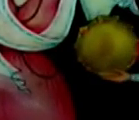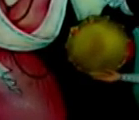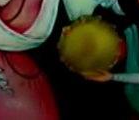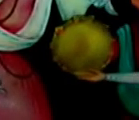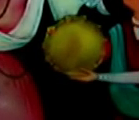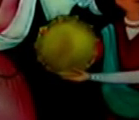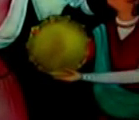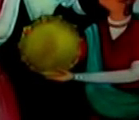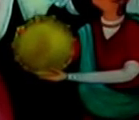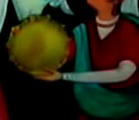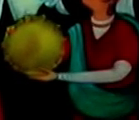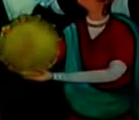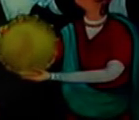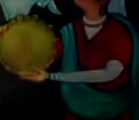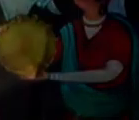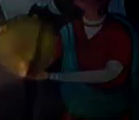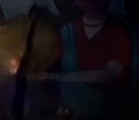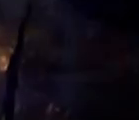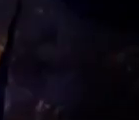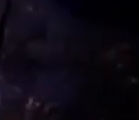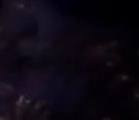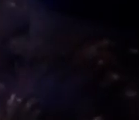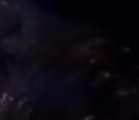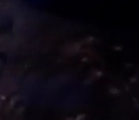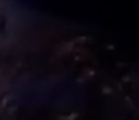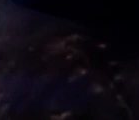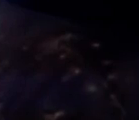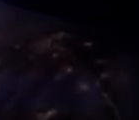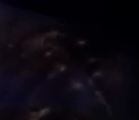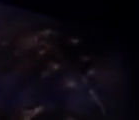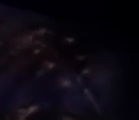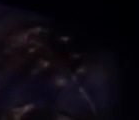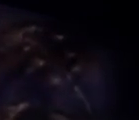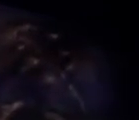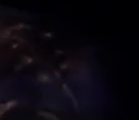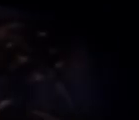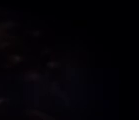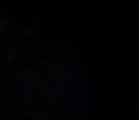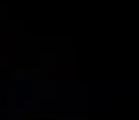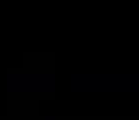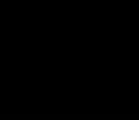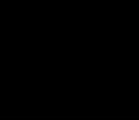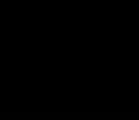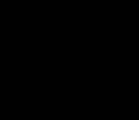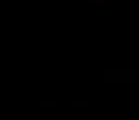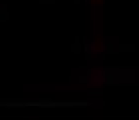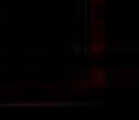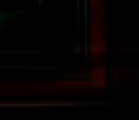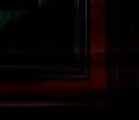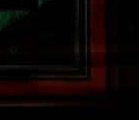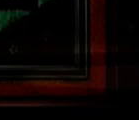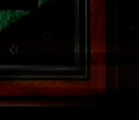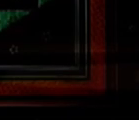Mening ko'nglimni har dam og'ritib parvoyi qilmaysan. Sen